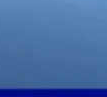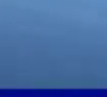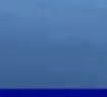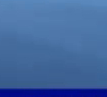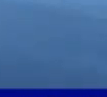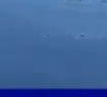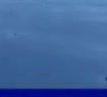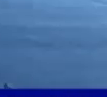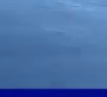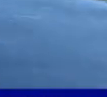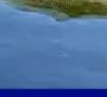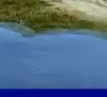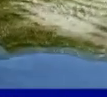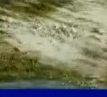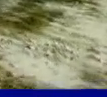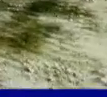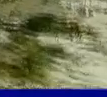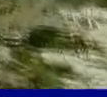lalu